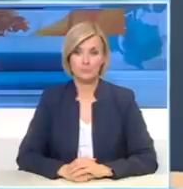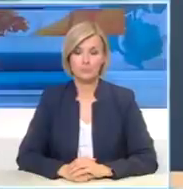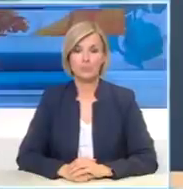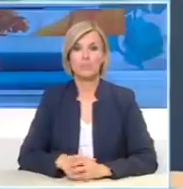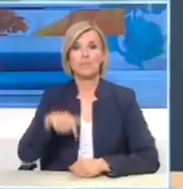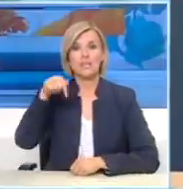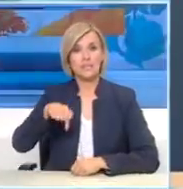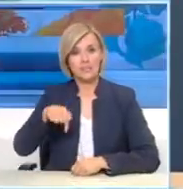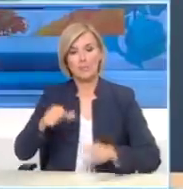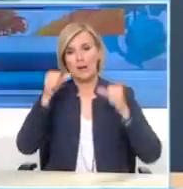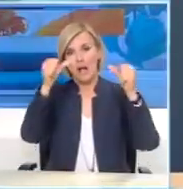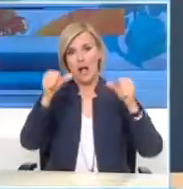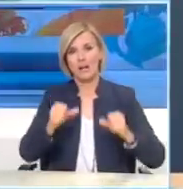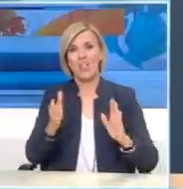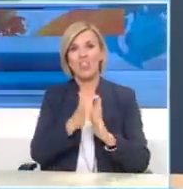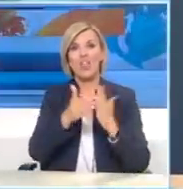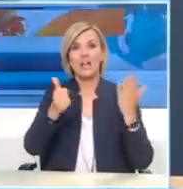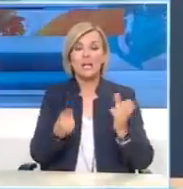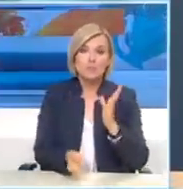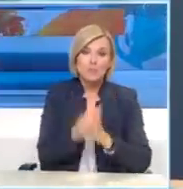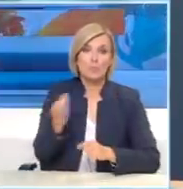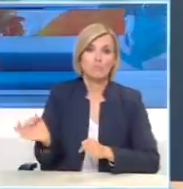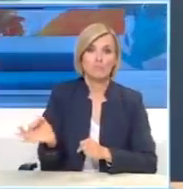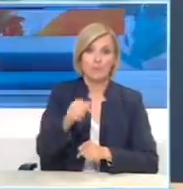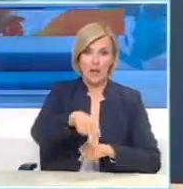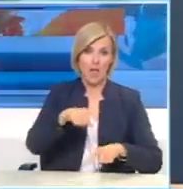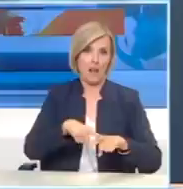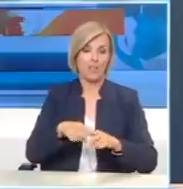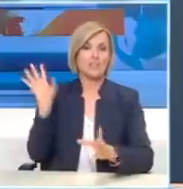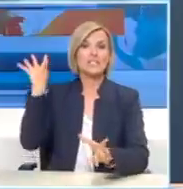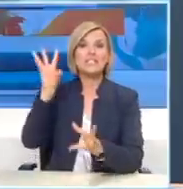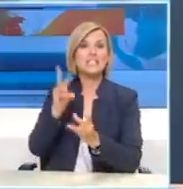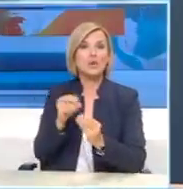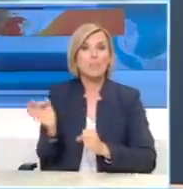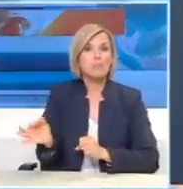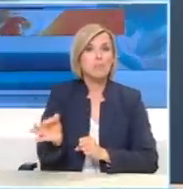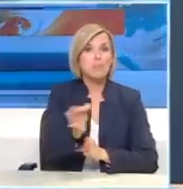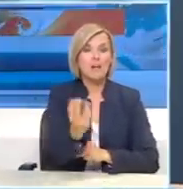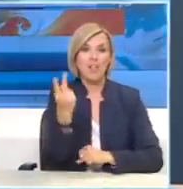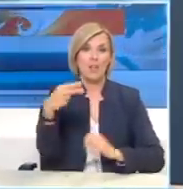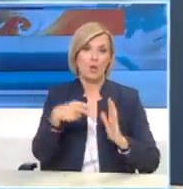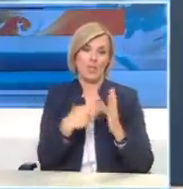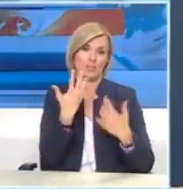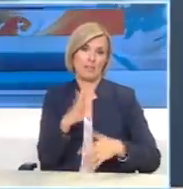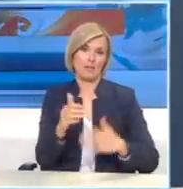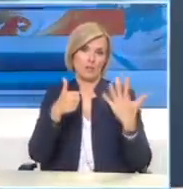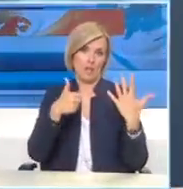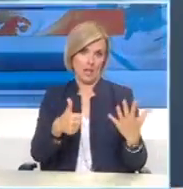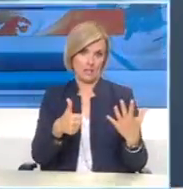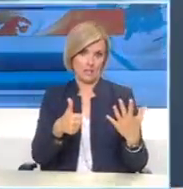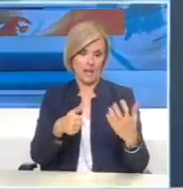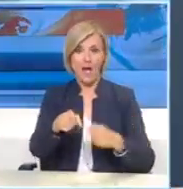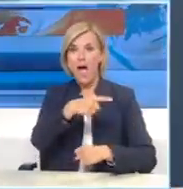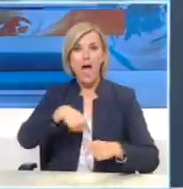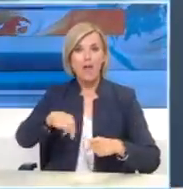Σήμερα ανακοινώνουμε 16 νέα κρούσματα του νέου ιού στη χώρα. Ο συνολικός αριθμός των κρούσματων είναι 2.506, εκ των